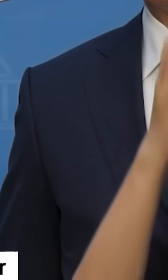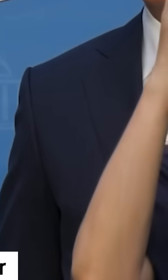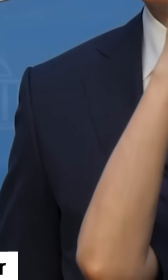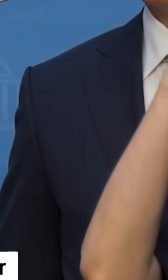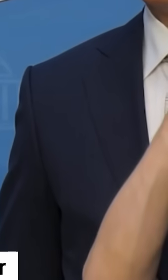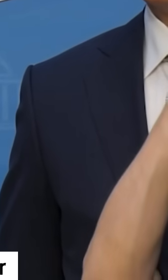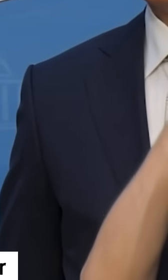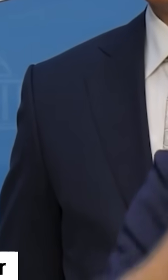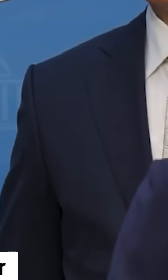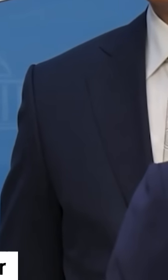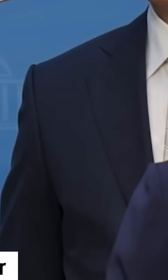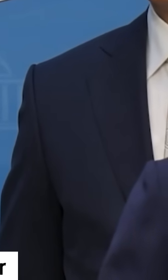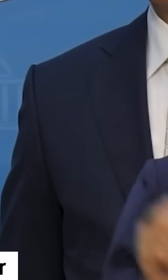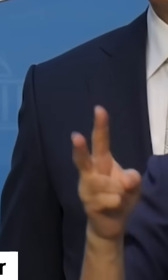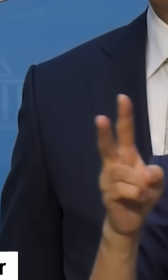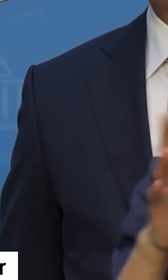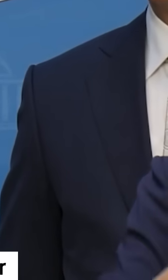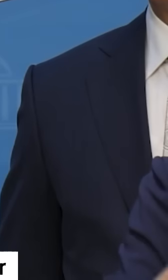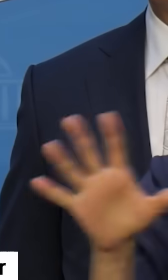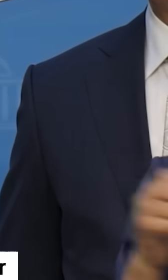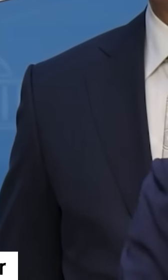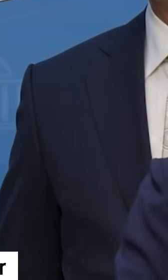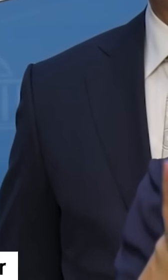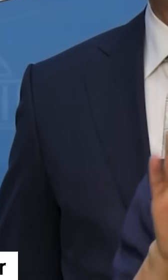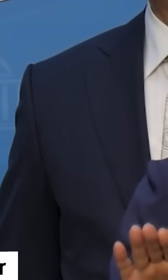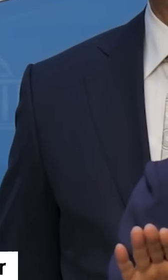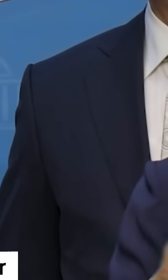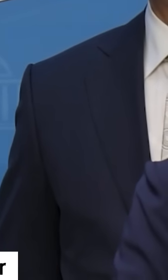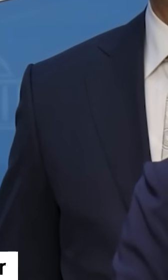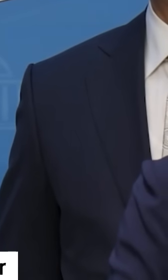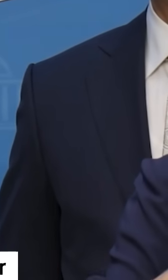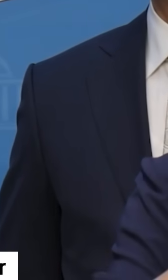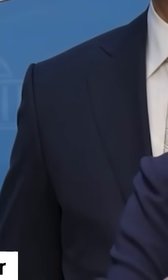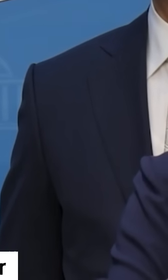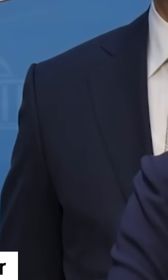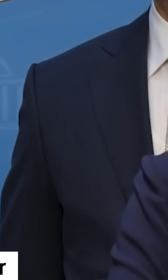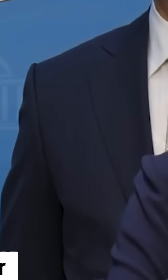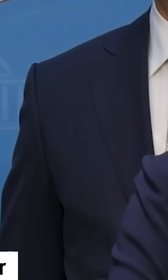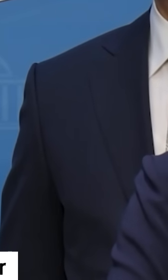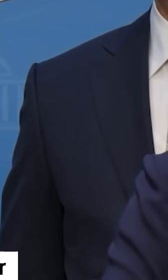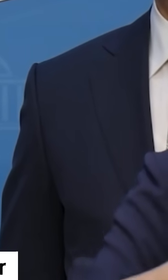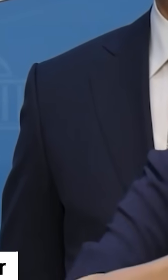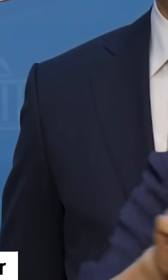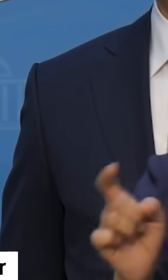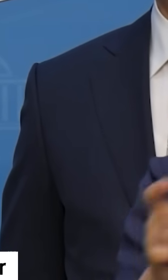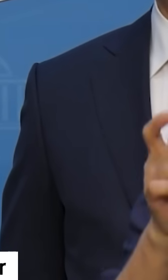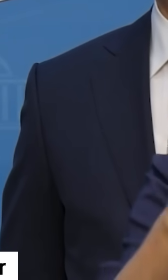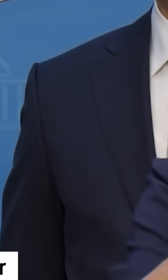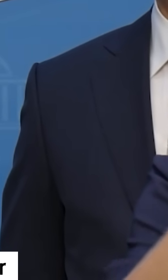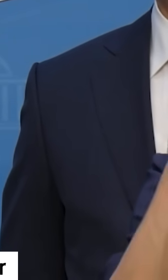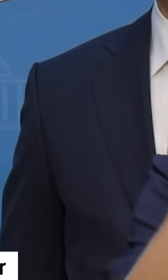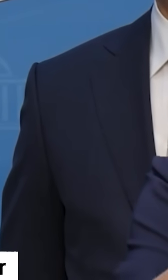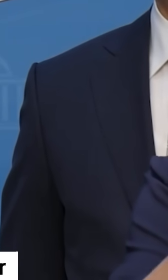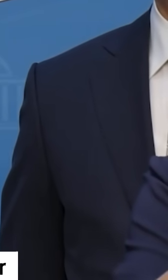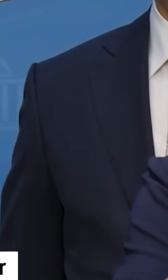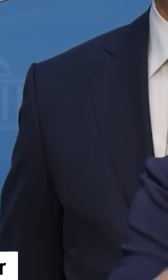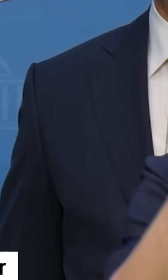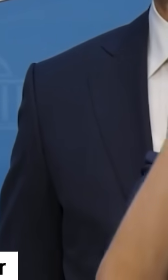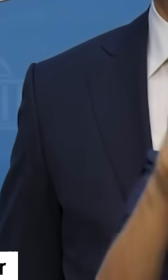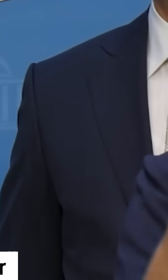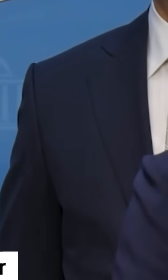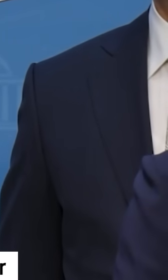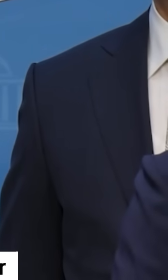두고 여야 할 것 없이 이번 이슈를 통해 정쟁에 이용하기보다 어떻게